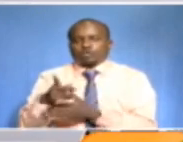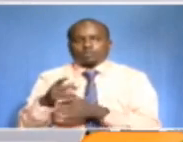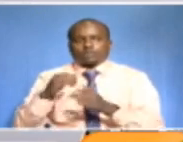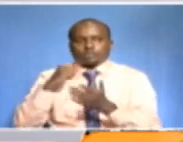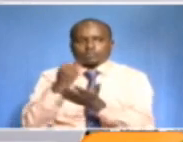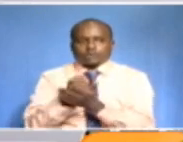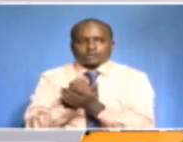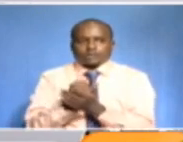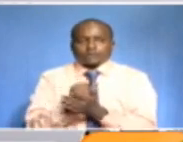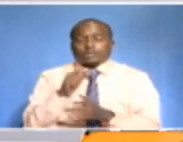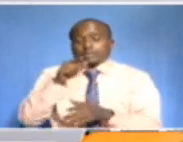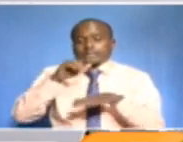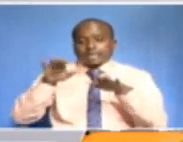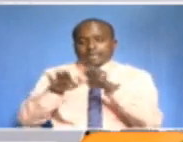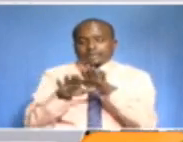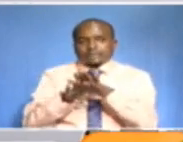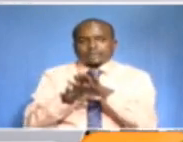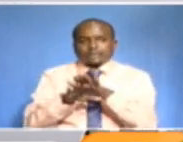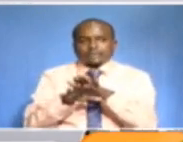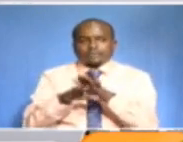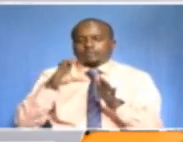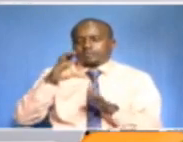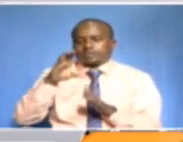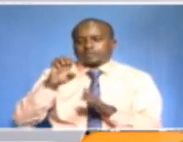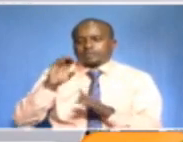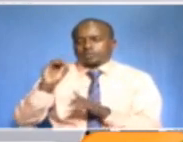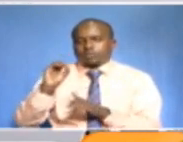kujibiki wa afisa mkuu